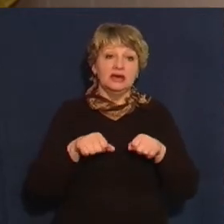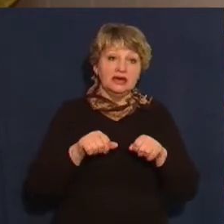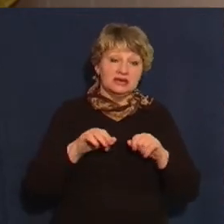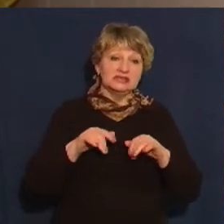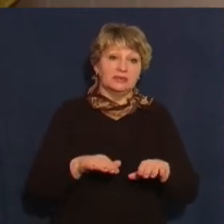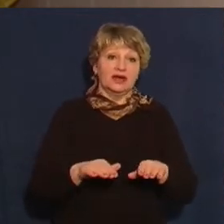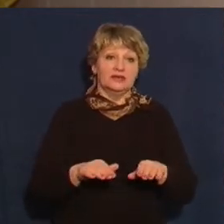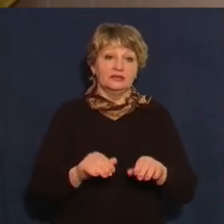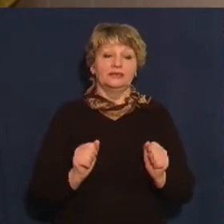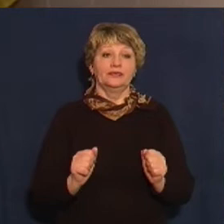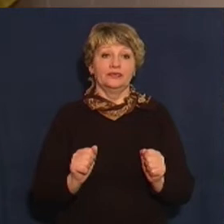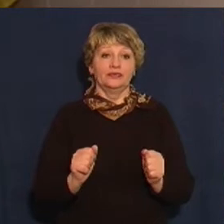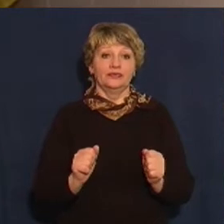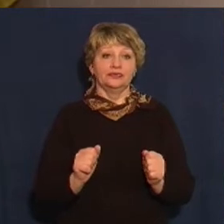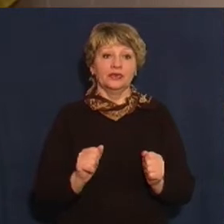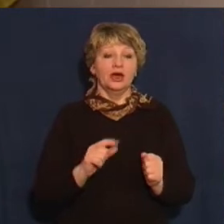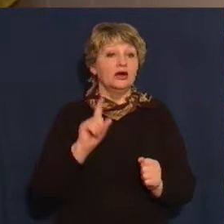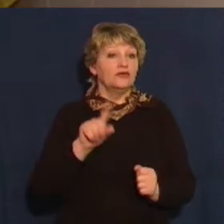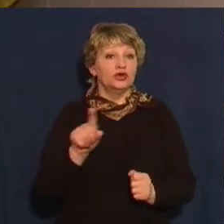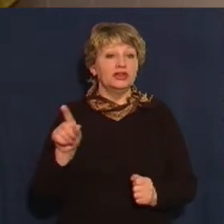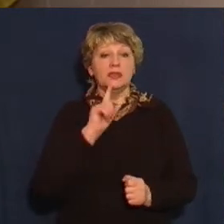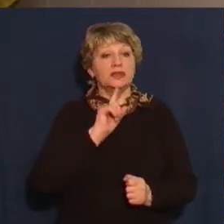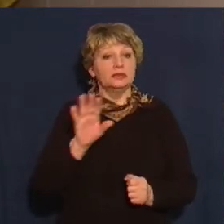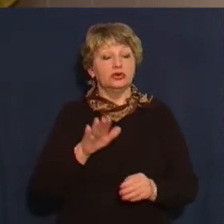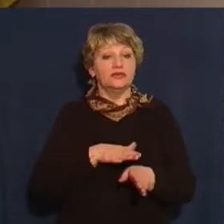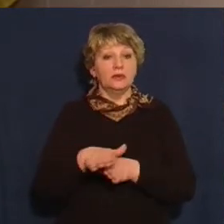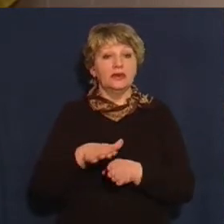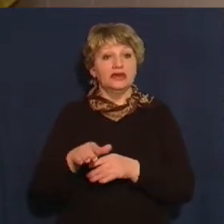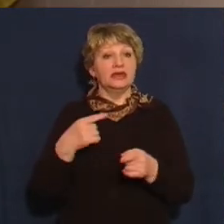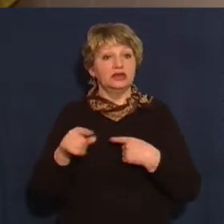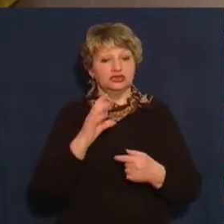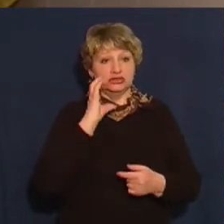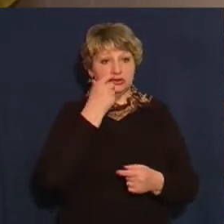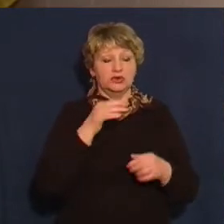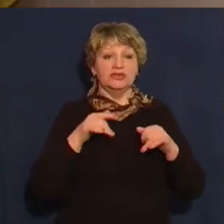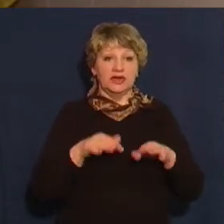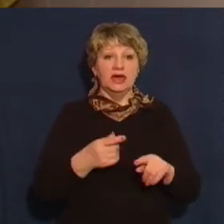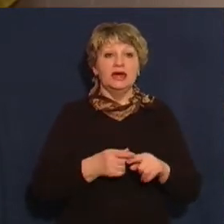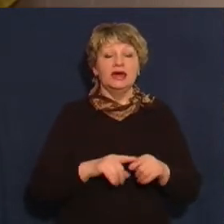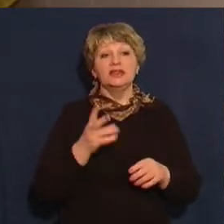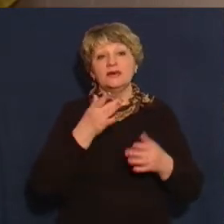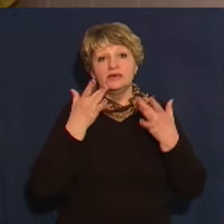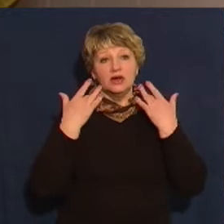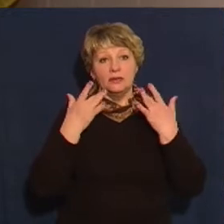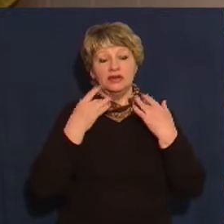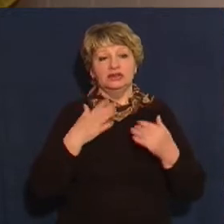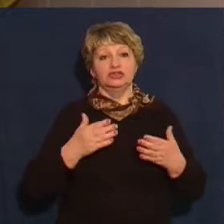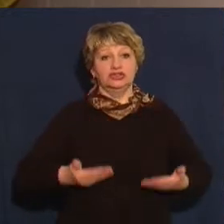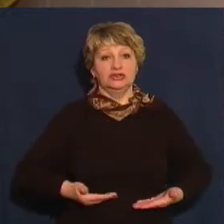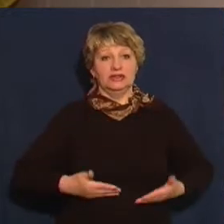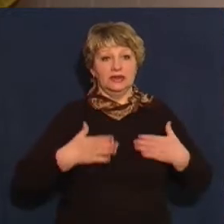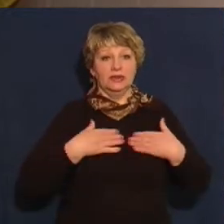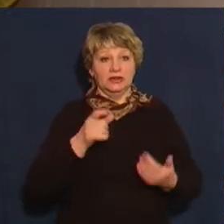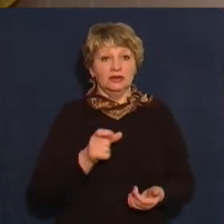прав. Вони не будуть здійснювати інші нотаріальні дії, але це значно полегшить життя нашим громадянам, тому